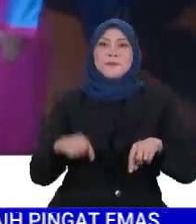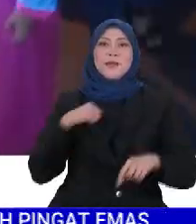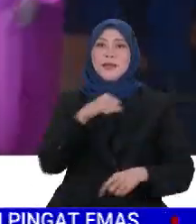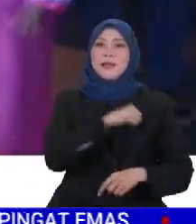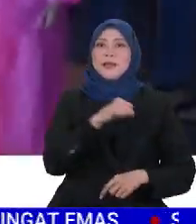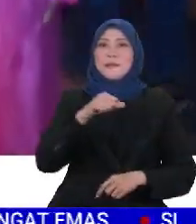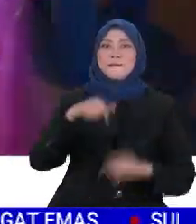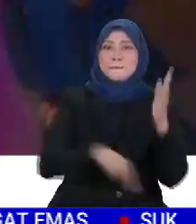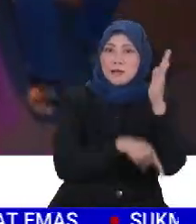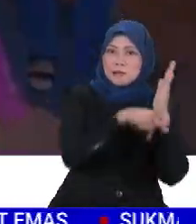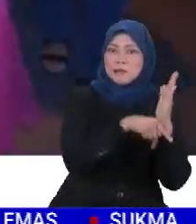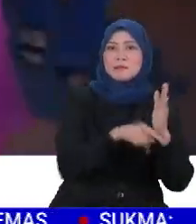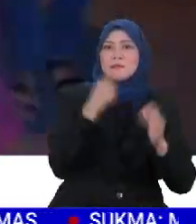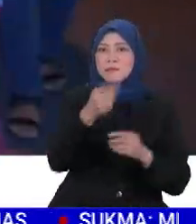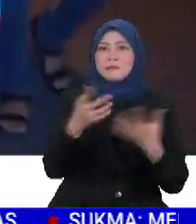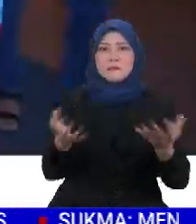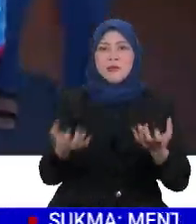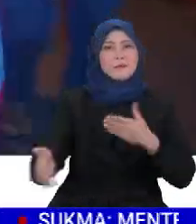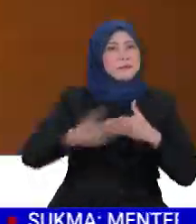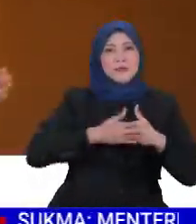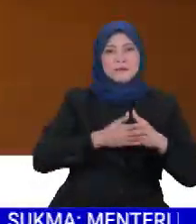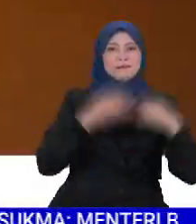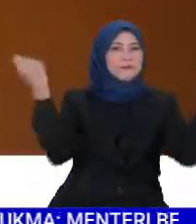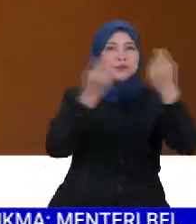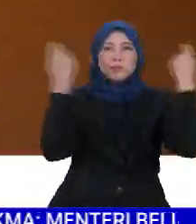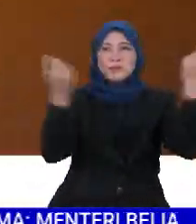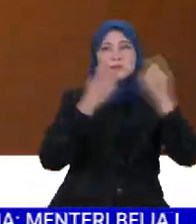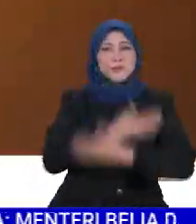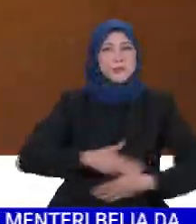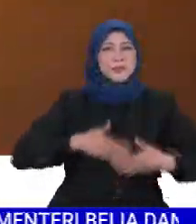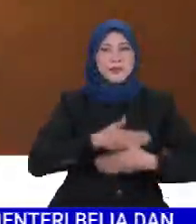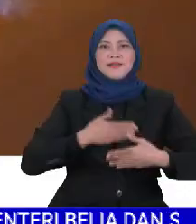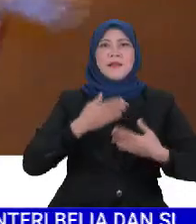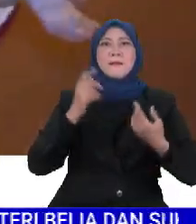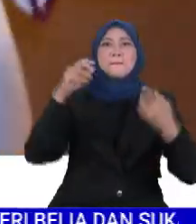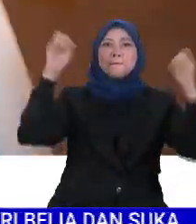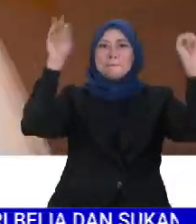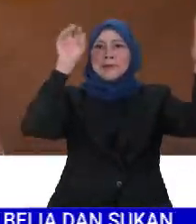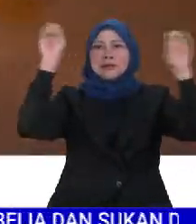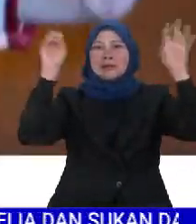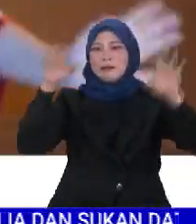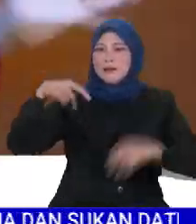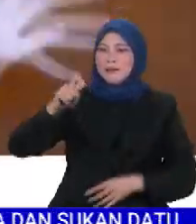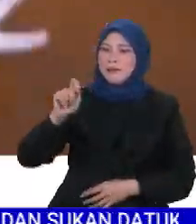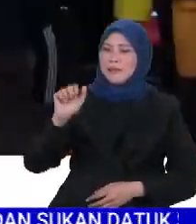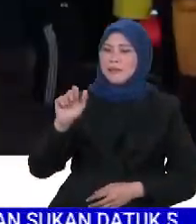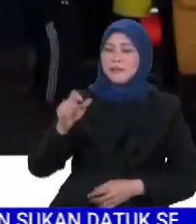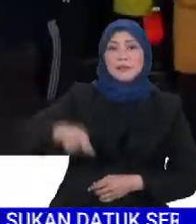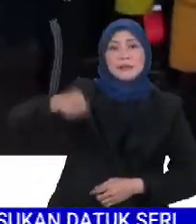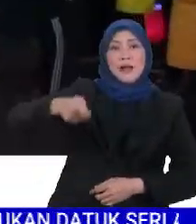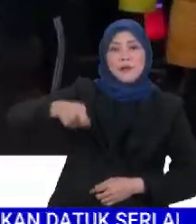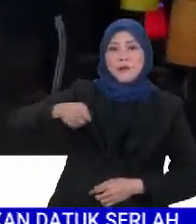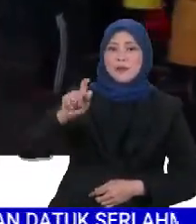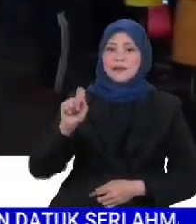Hajar Taib tekad mahu menceriakan semula suasana dengan penganjuran Pesta Tanglong pada tahun ini dalam skala yang lebih